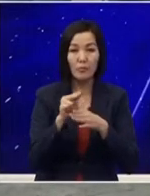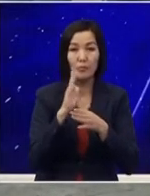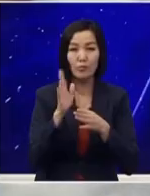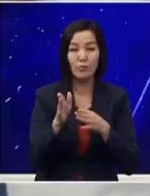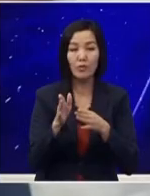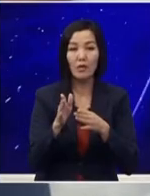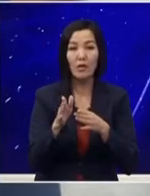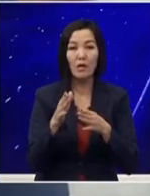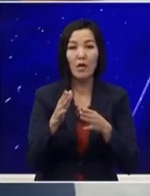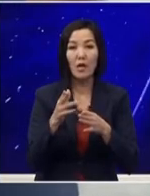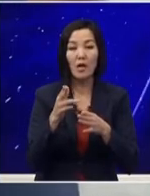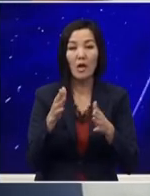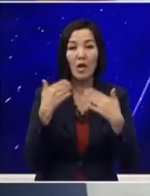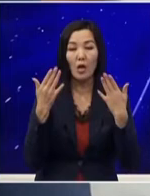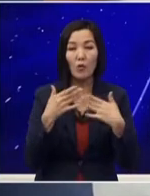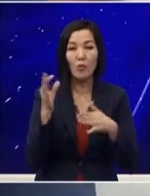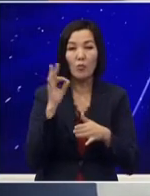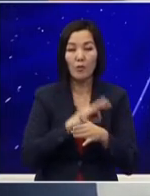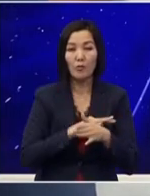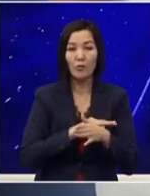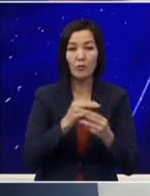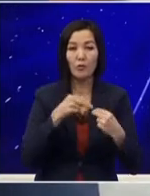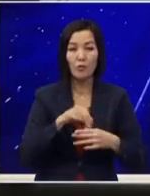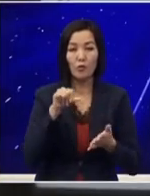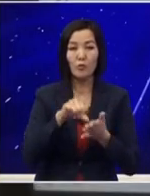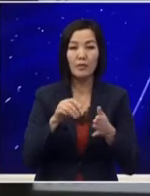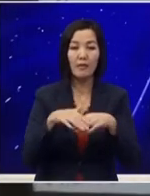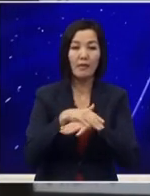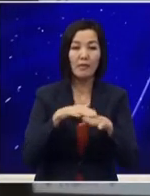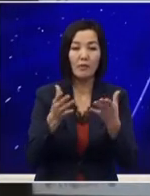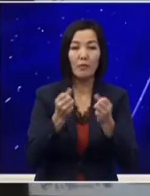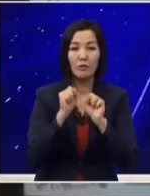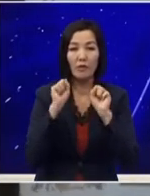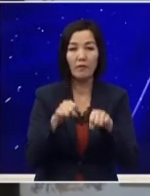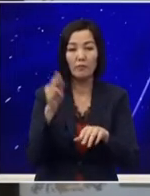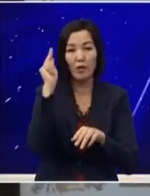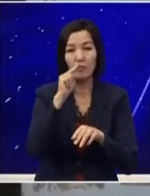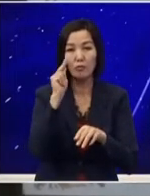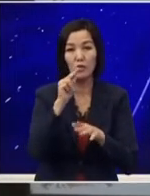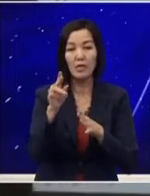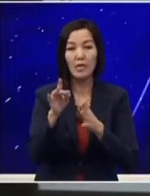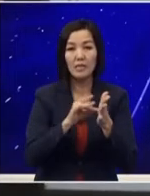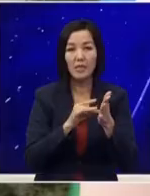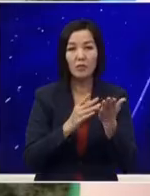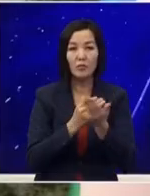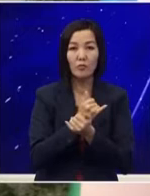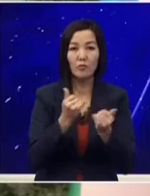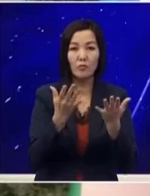позволит им легко адаптироваться при трудоустройстве. А население получает возможность обучиться применению своих гаджетов.